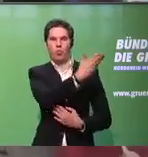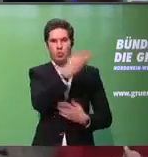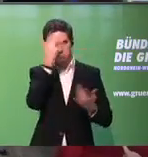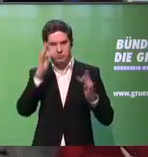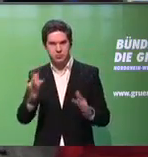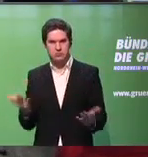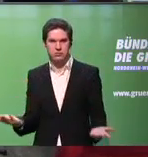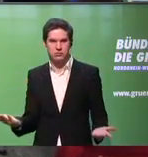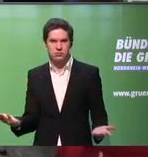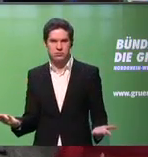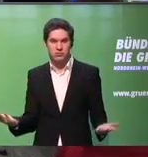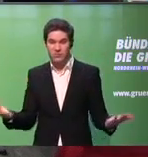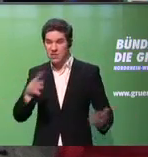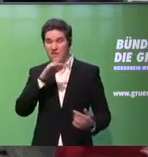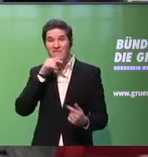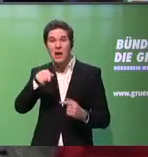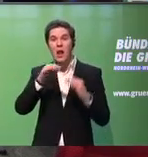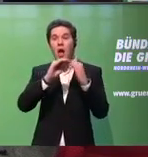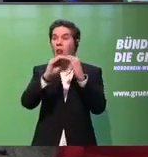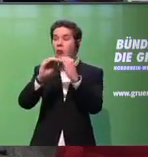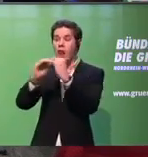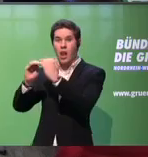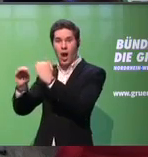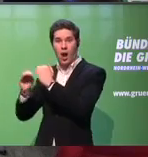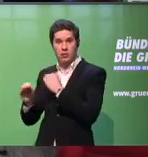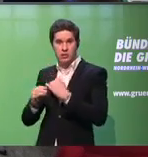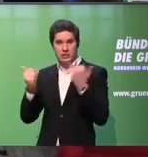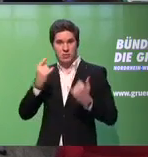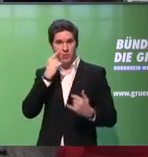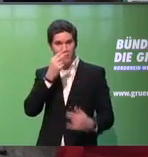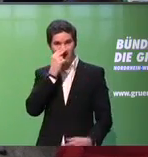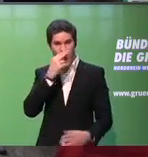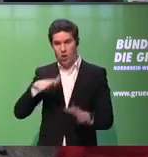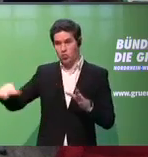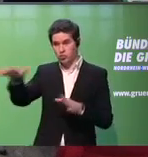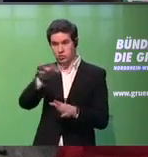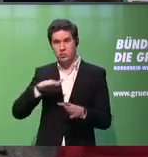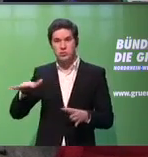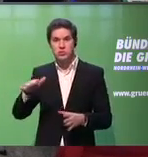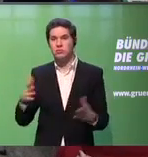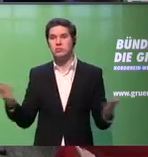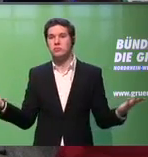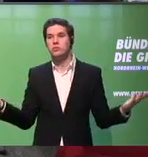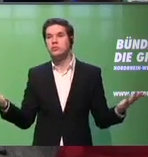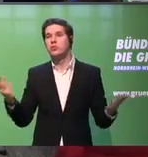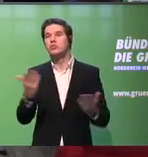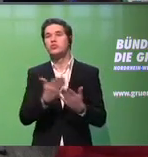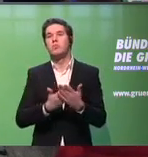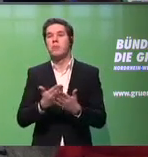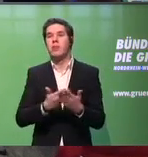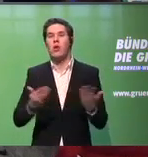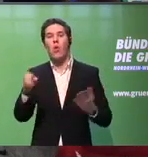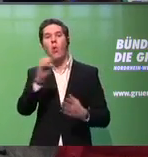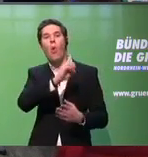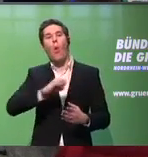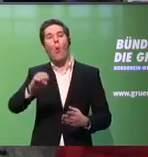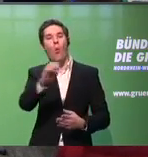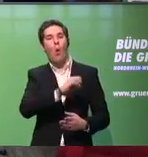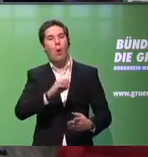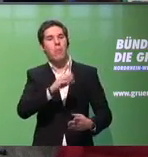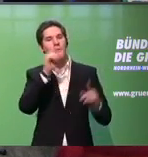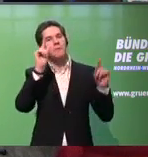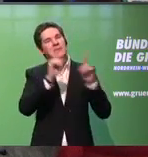vielen Orten und in vielen Ländern ist es so, dass die Tatsache, dass man einen guten europäischen Rahmen hat, auch